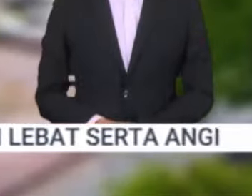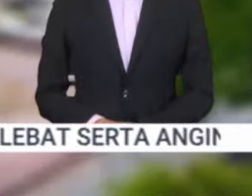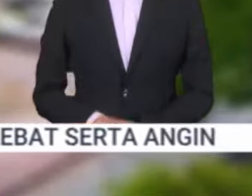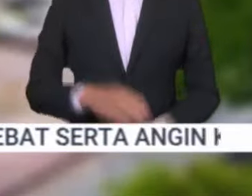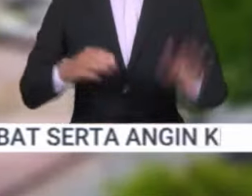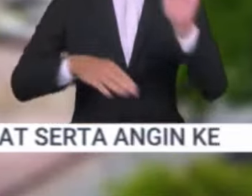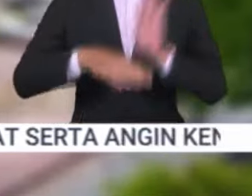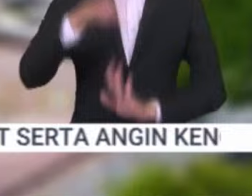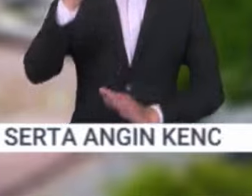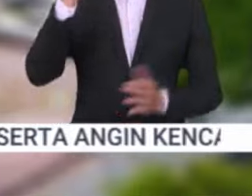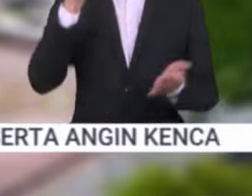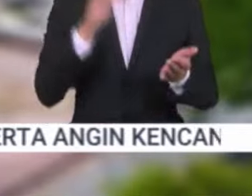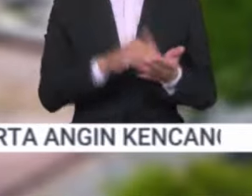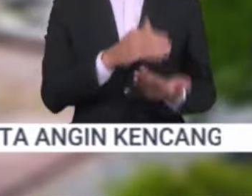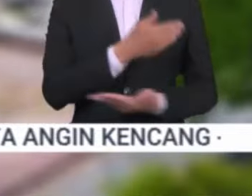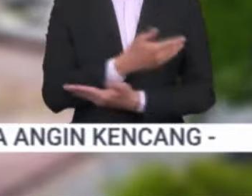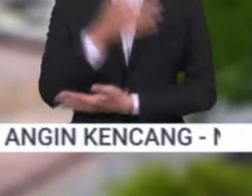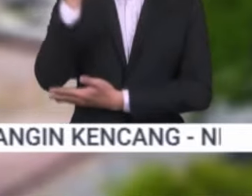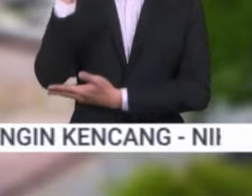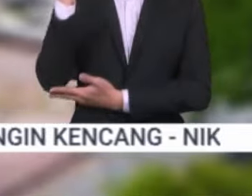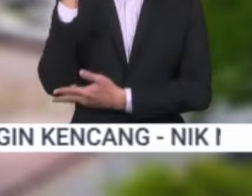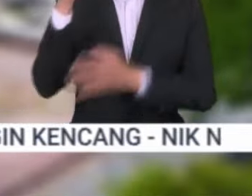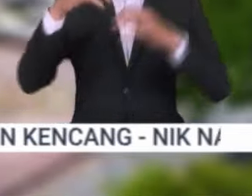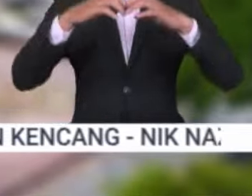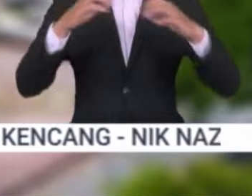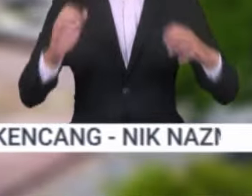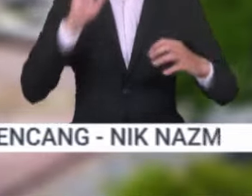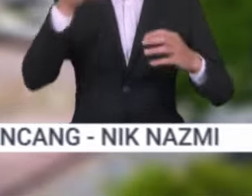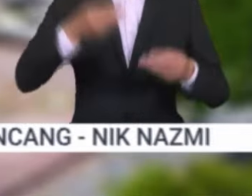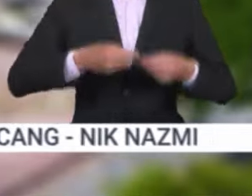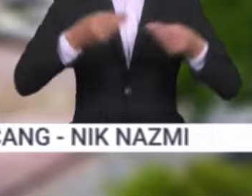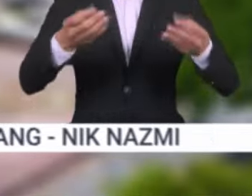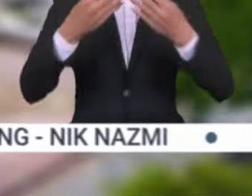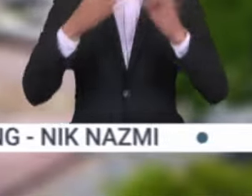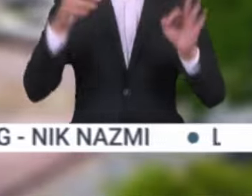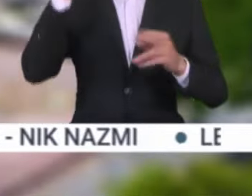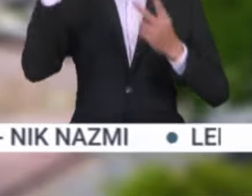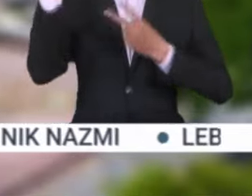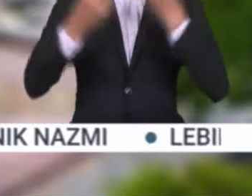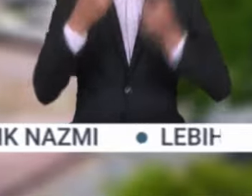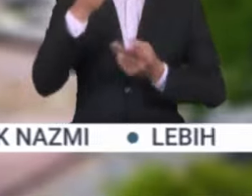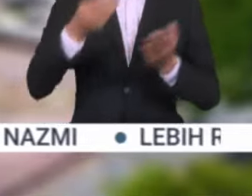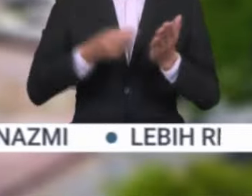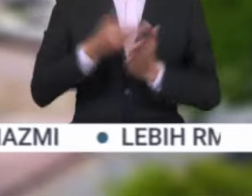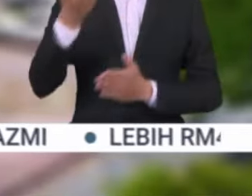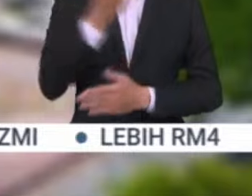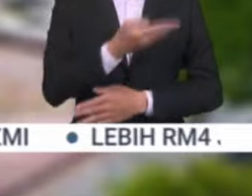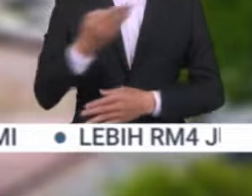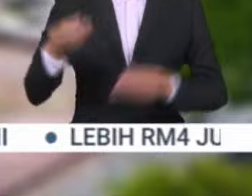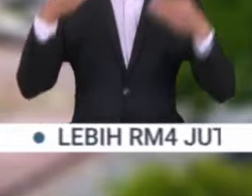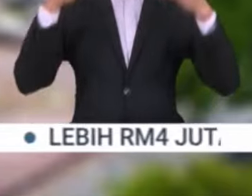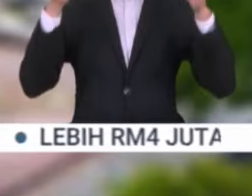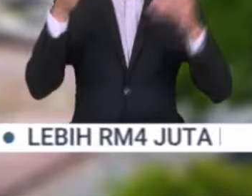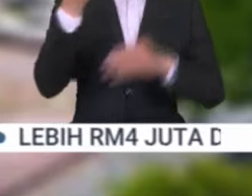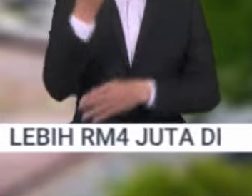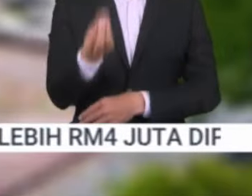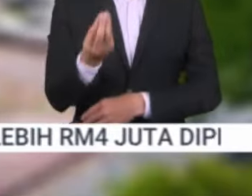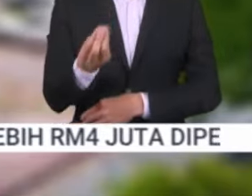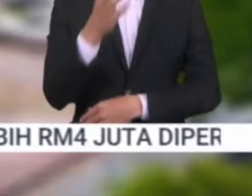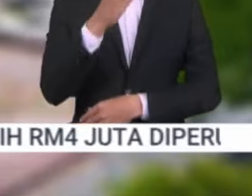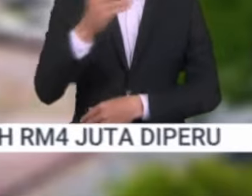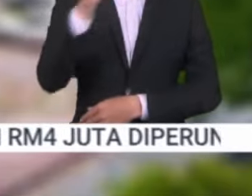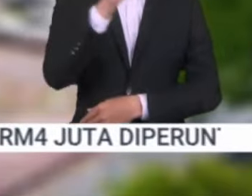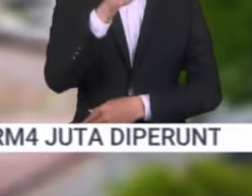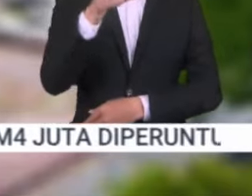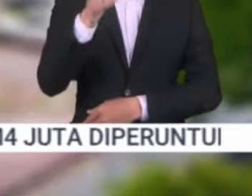Baik, lebih 10,000 anak pokok durian akan diagihkan secara percuma kepada pengunjung dan pembeli barangan jualan ramah madani dan jualan